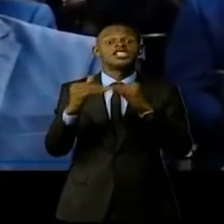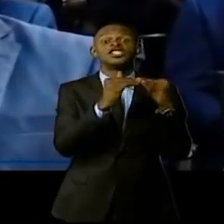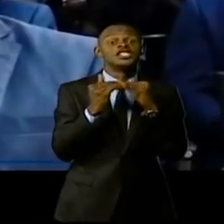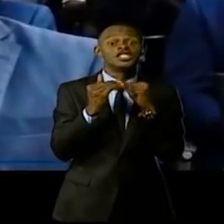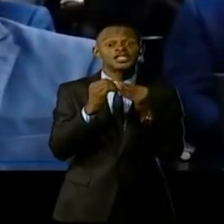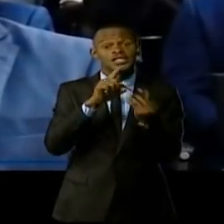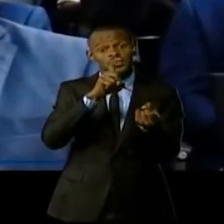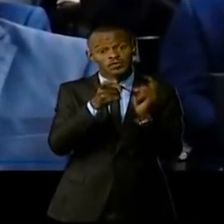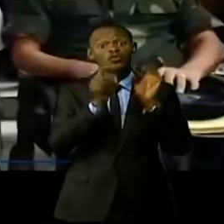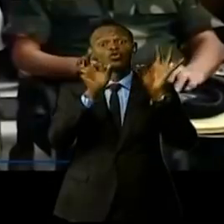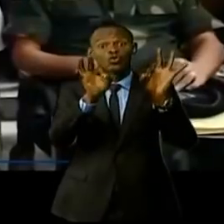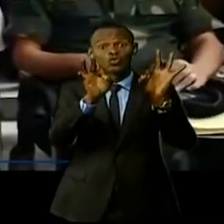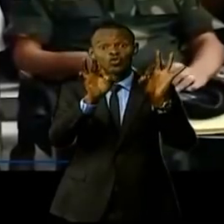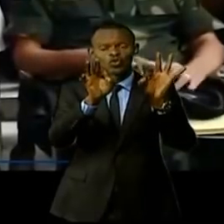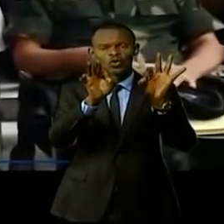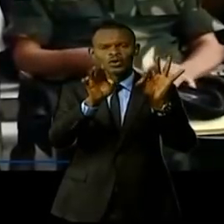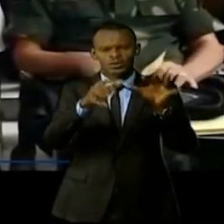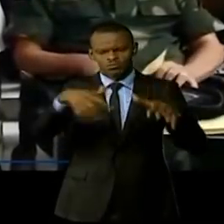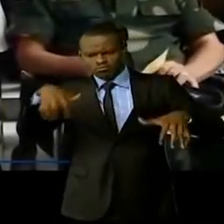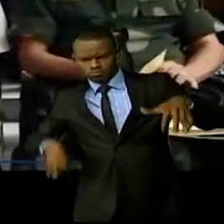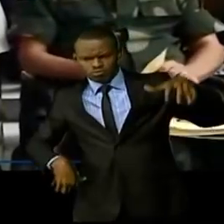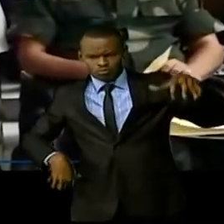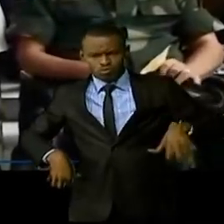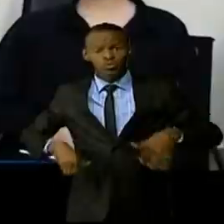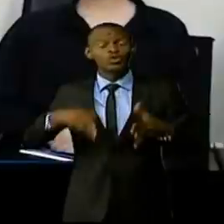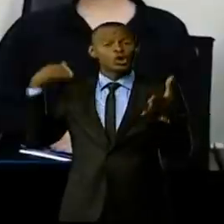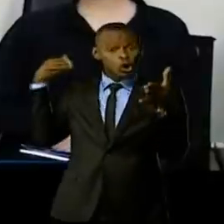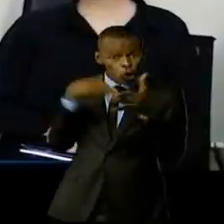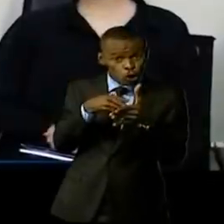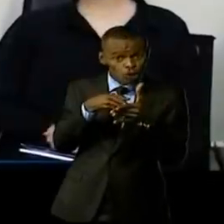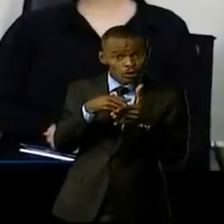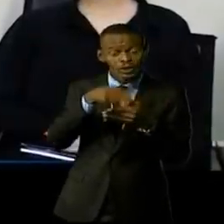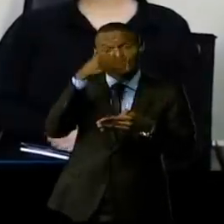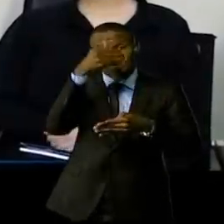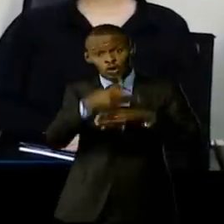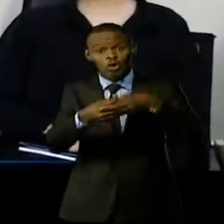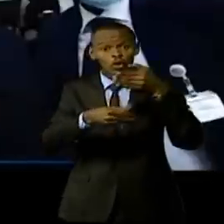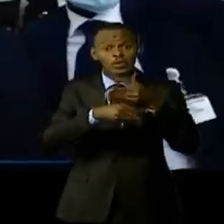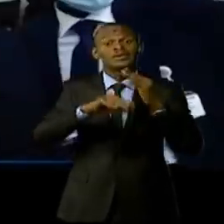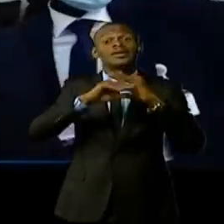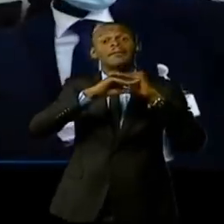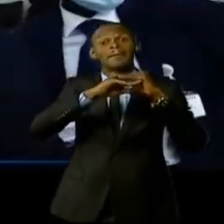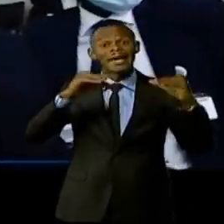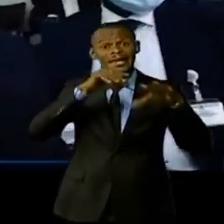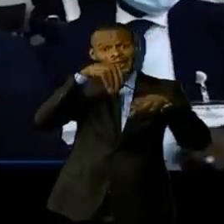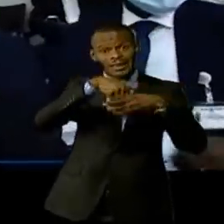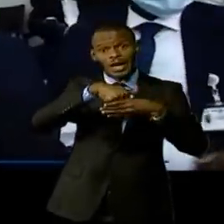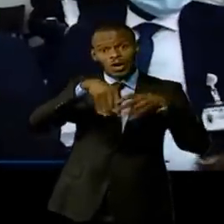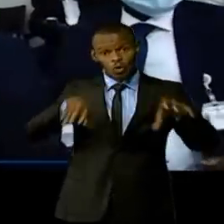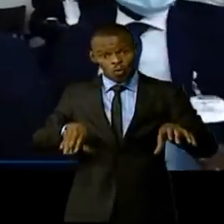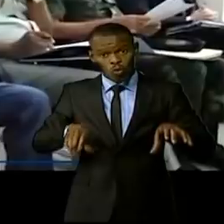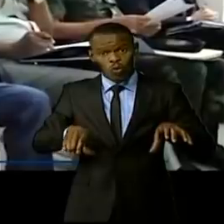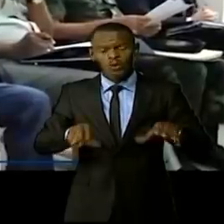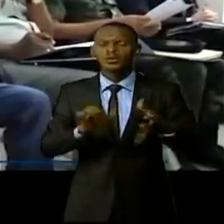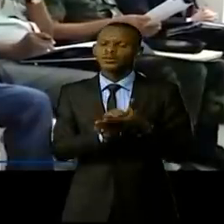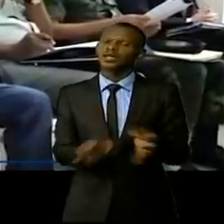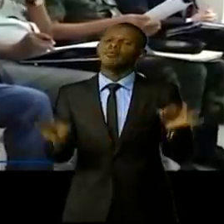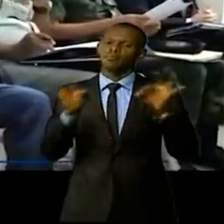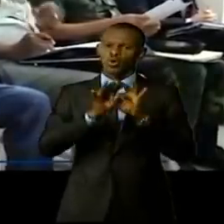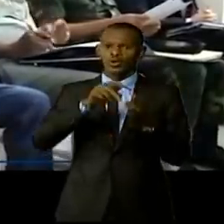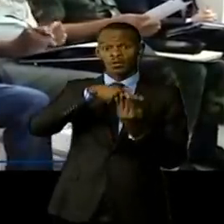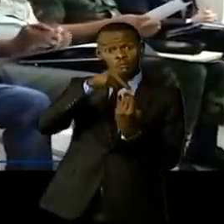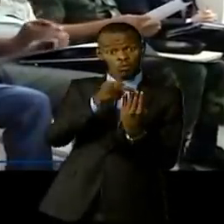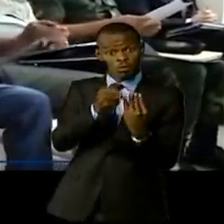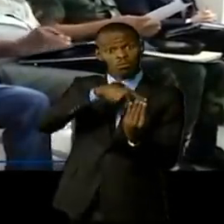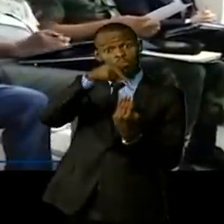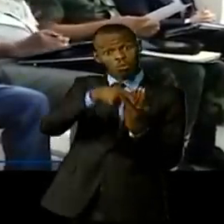sur la consolidation de la paix et la reconstruction en RDC. Les deux parties, à savoir la RDC ainsi que les Nations Unies,